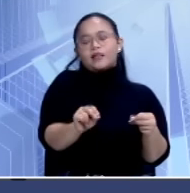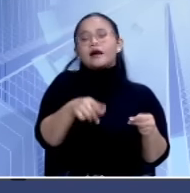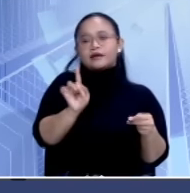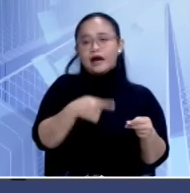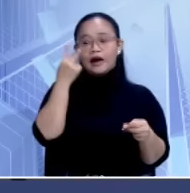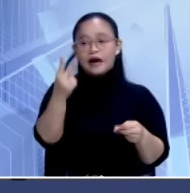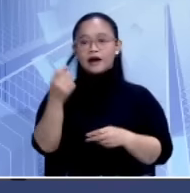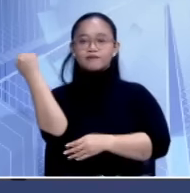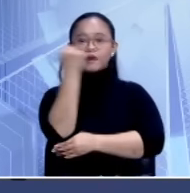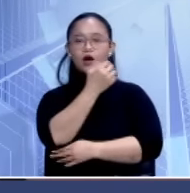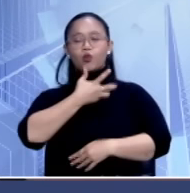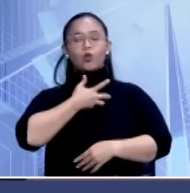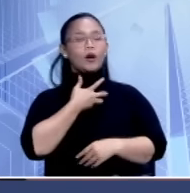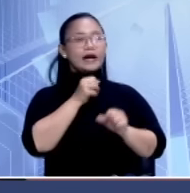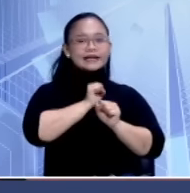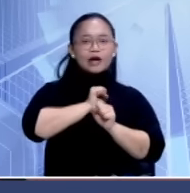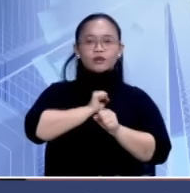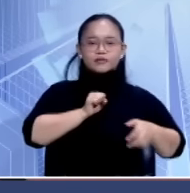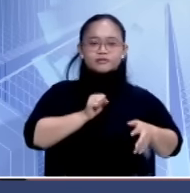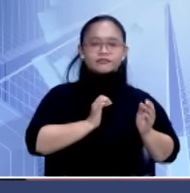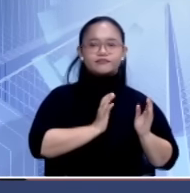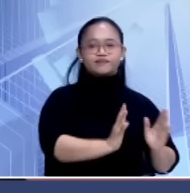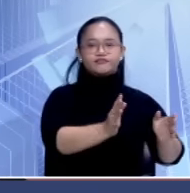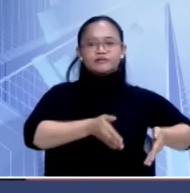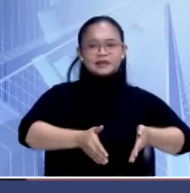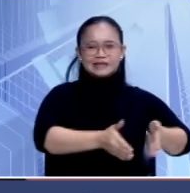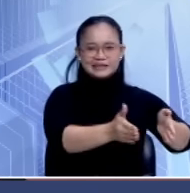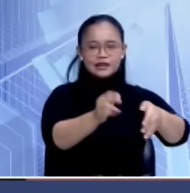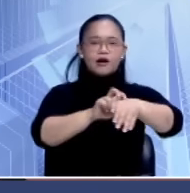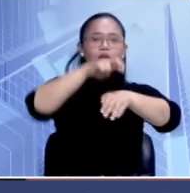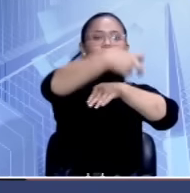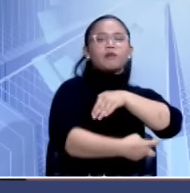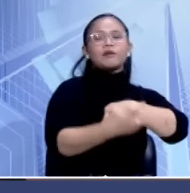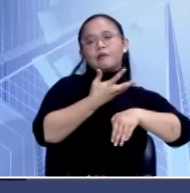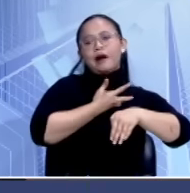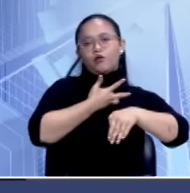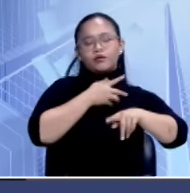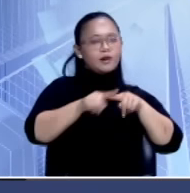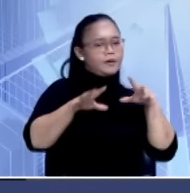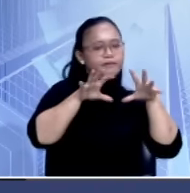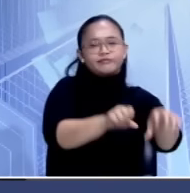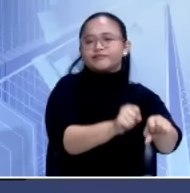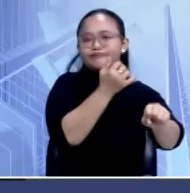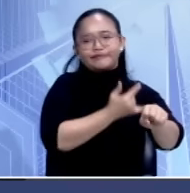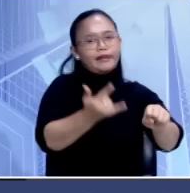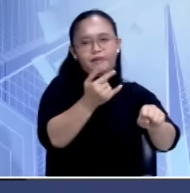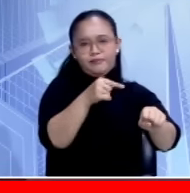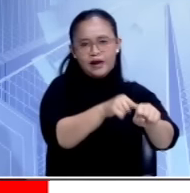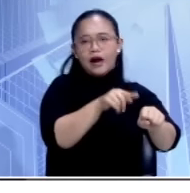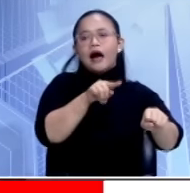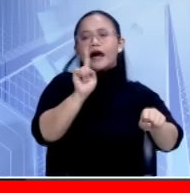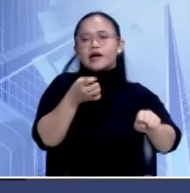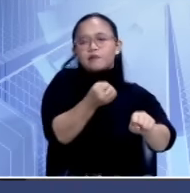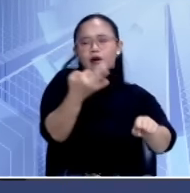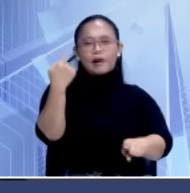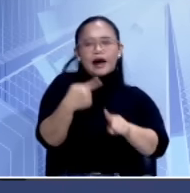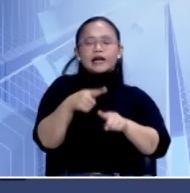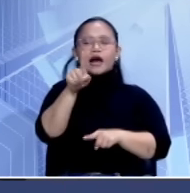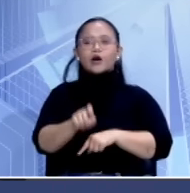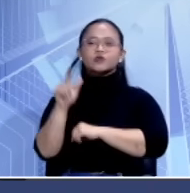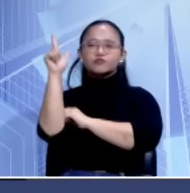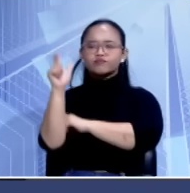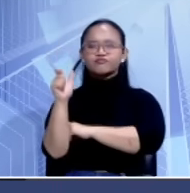yang panik sempat melompat ke kali saat dikejar petugas. Guna menghentikan usaha pelarian pelaku, polisi berulang kali melepaskan